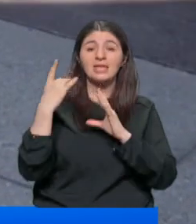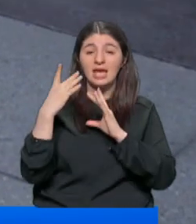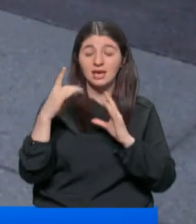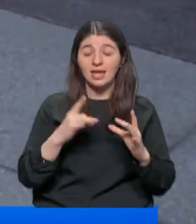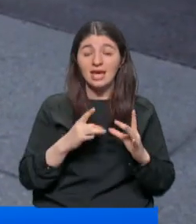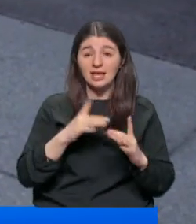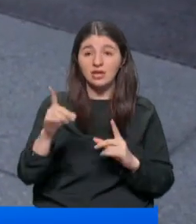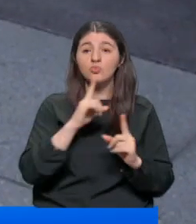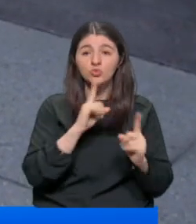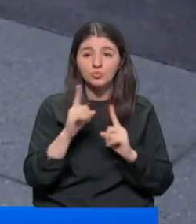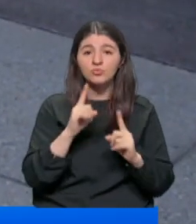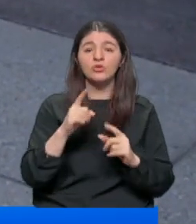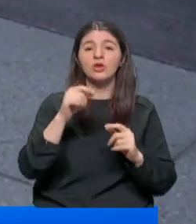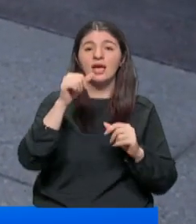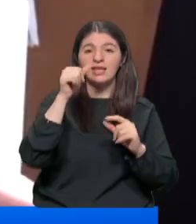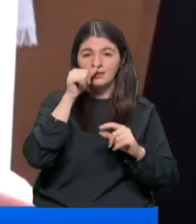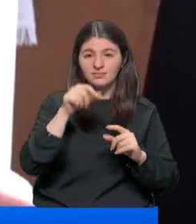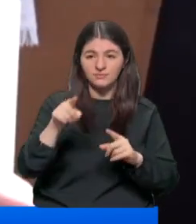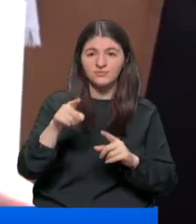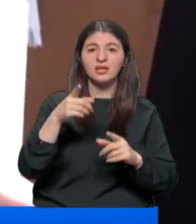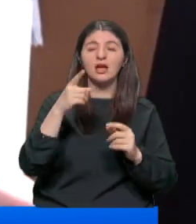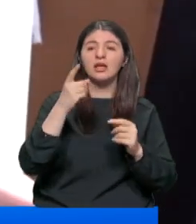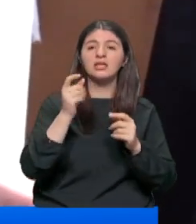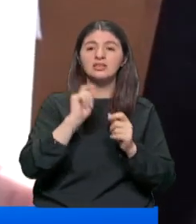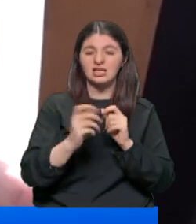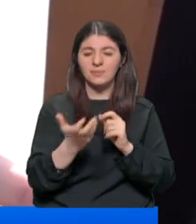Tekirdağ'da mumlu, tezekli, gaz lambalı eylem vardı.